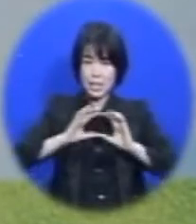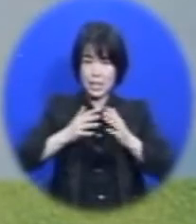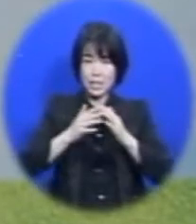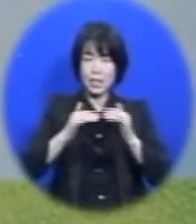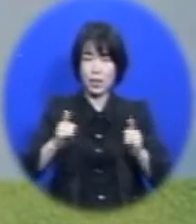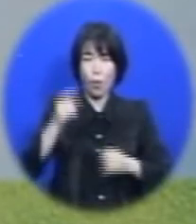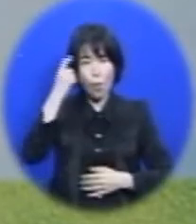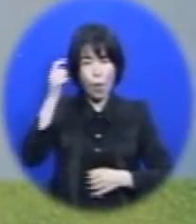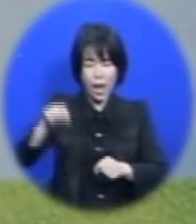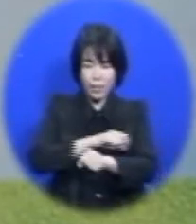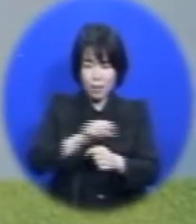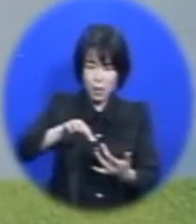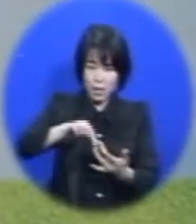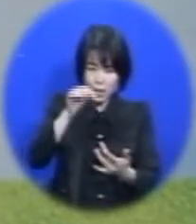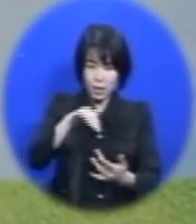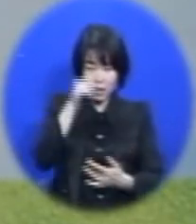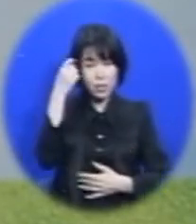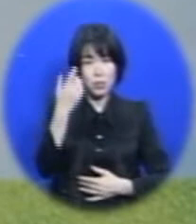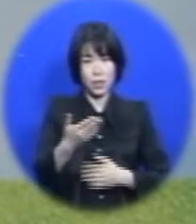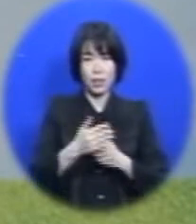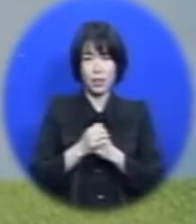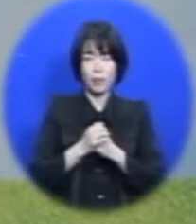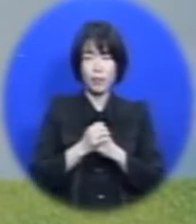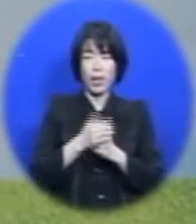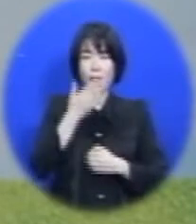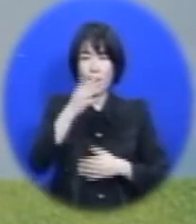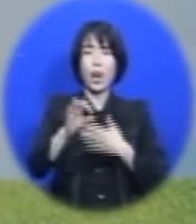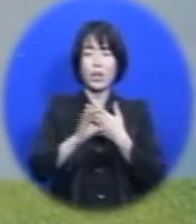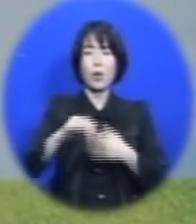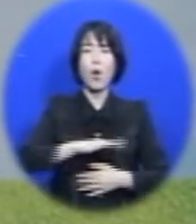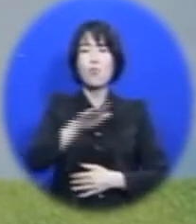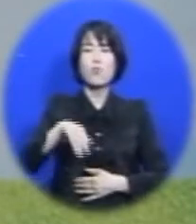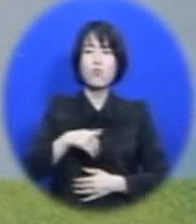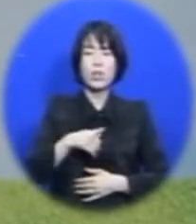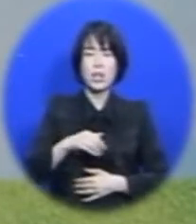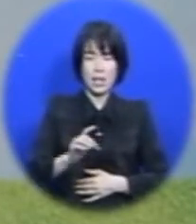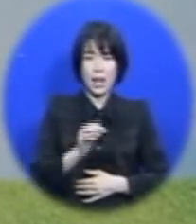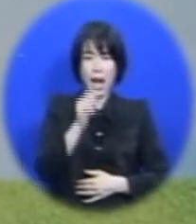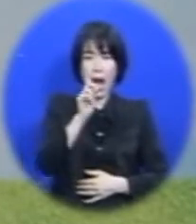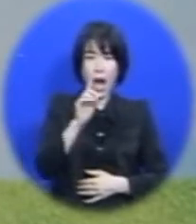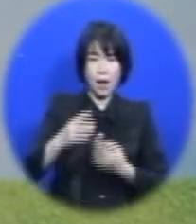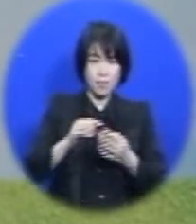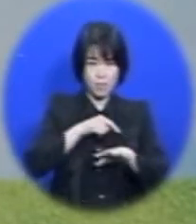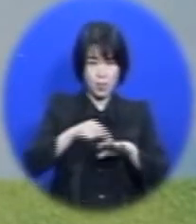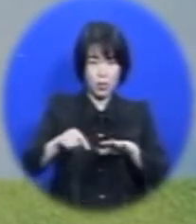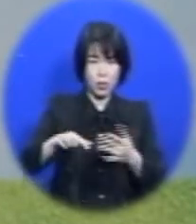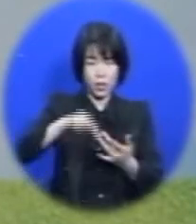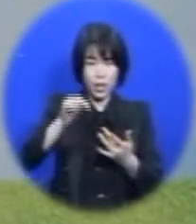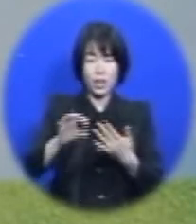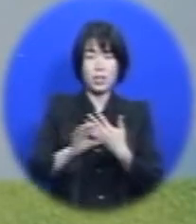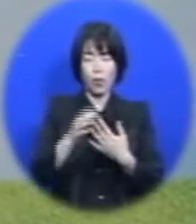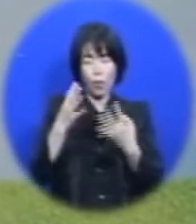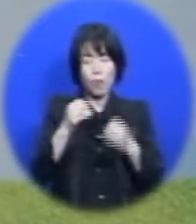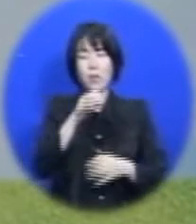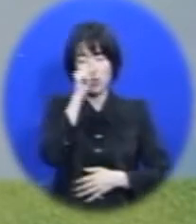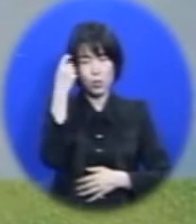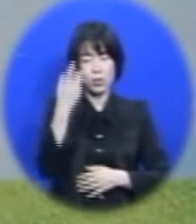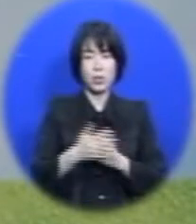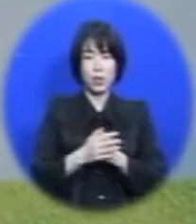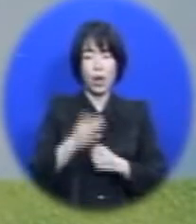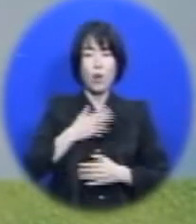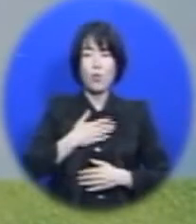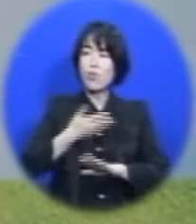특별히 택하셨을 것 같습니까? 이왕이면 우리 한민족을 택하셨으면 얼마나 좋아요? 우리가 이스라엘 백성과 뭐가